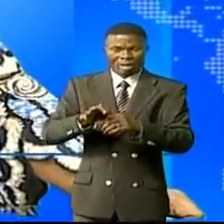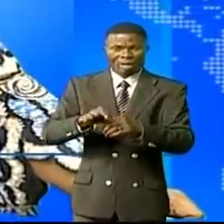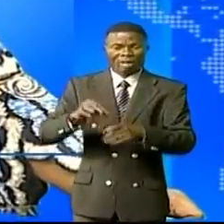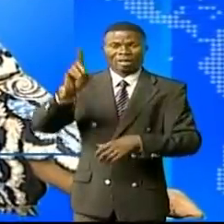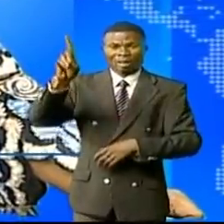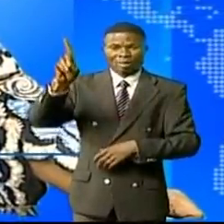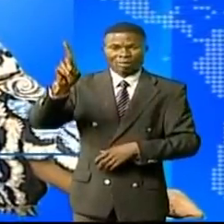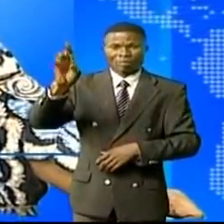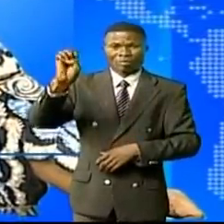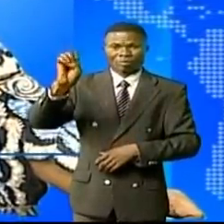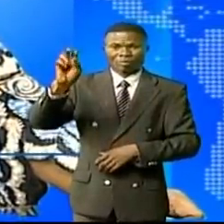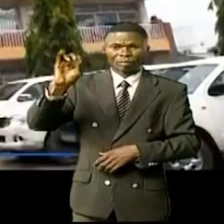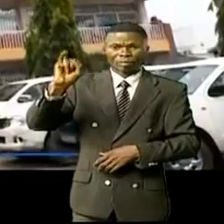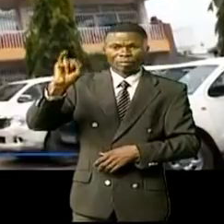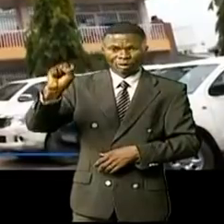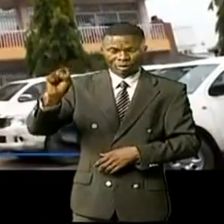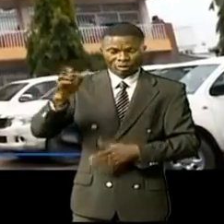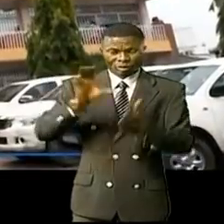Teddy Samba et Hervé Mpouti.